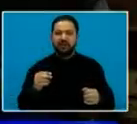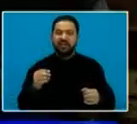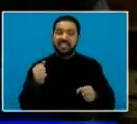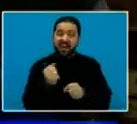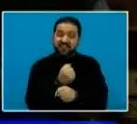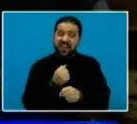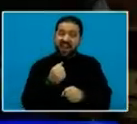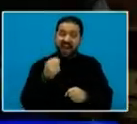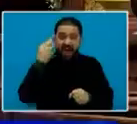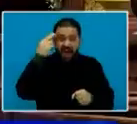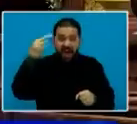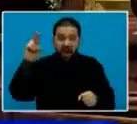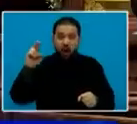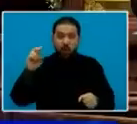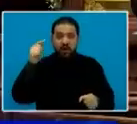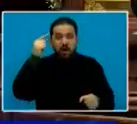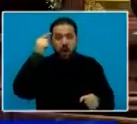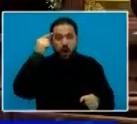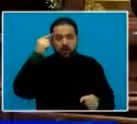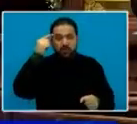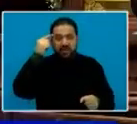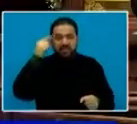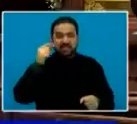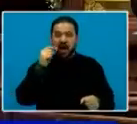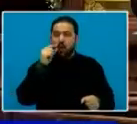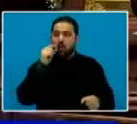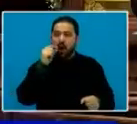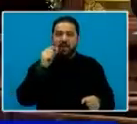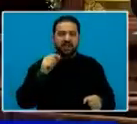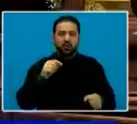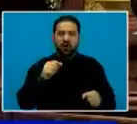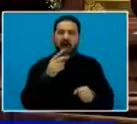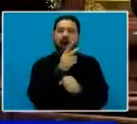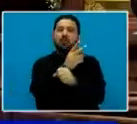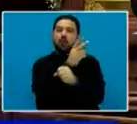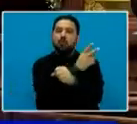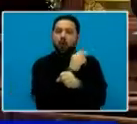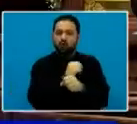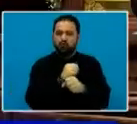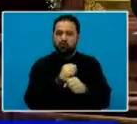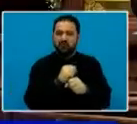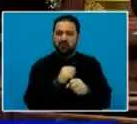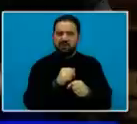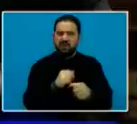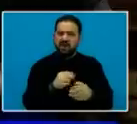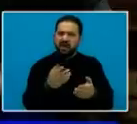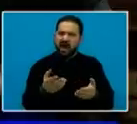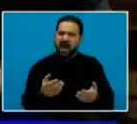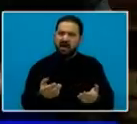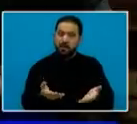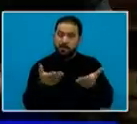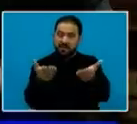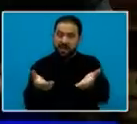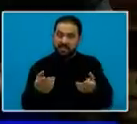erou în conștiința celorlalți, în conștiința celor care beneficiază de pe